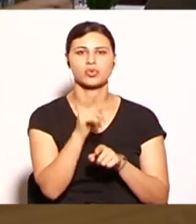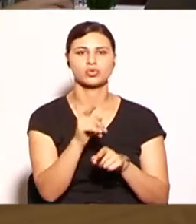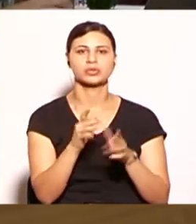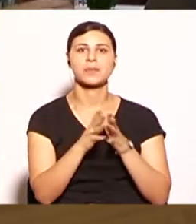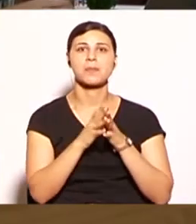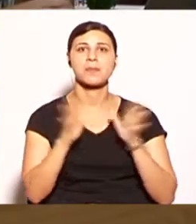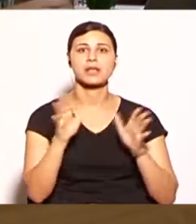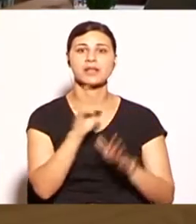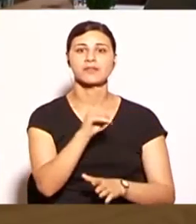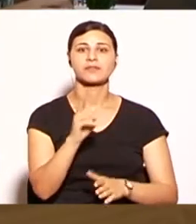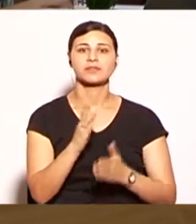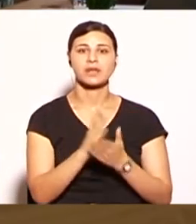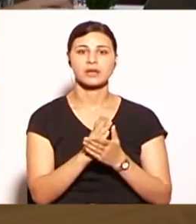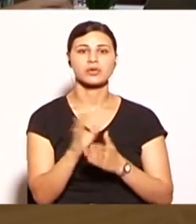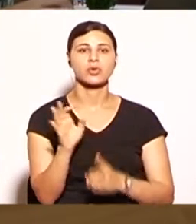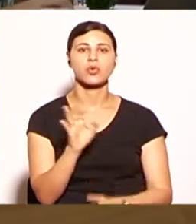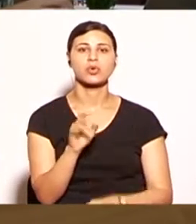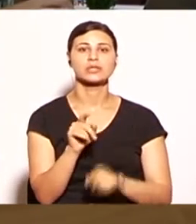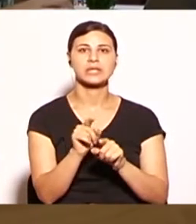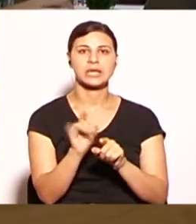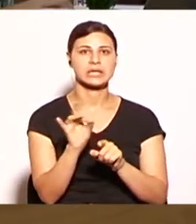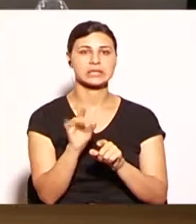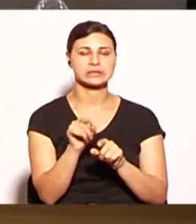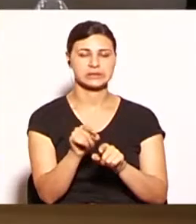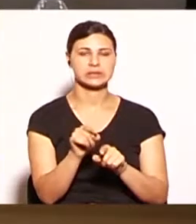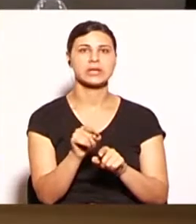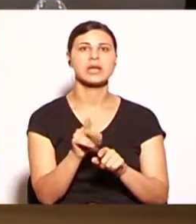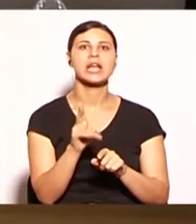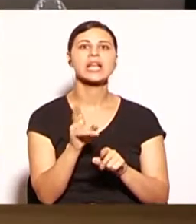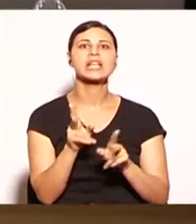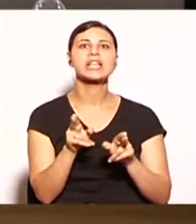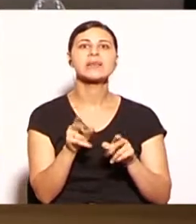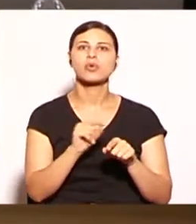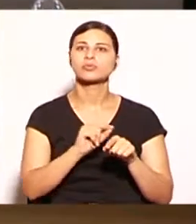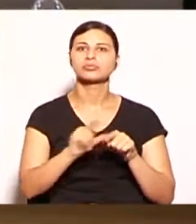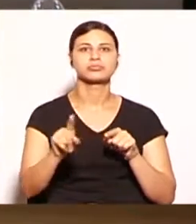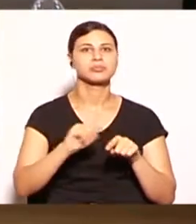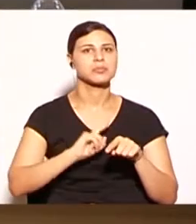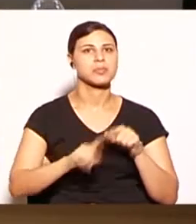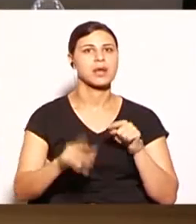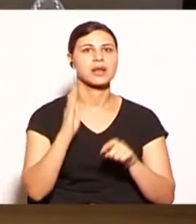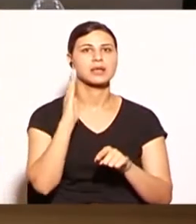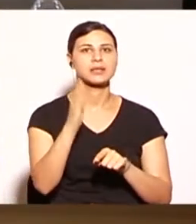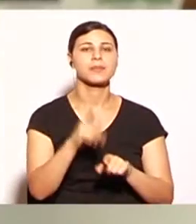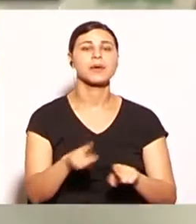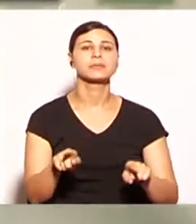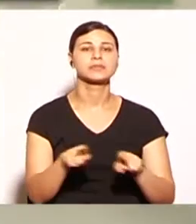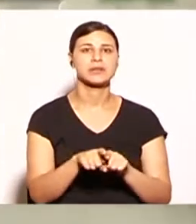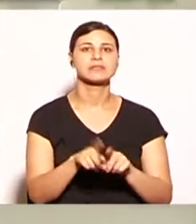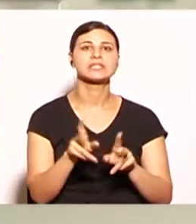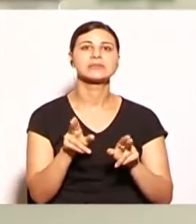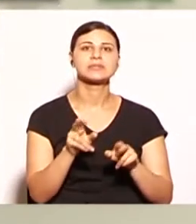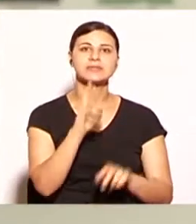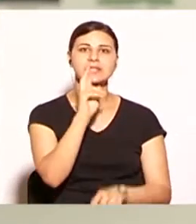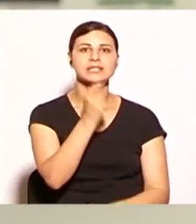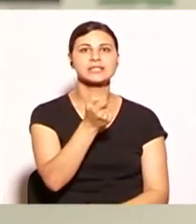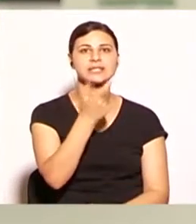მაღალი ქოლესტერინის პირობებში კიბოს უჯრედები უფრო სწრაფად მრავლდება. მსგავს გარემოში სიმსივნე წამლების